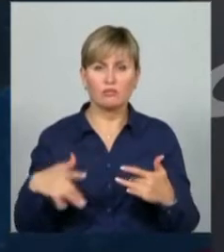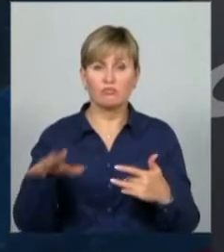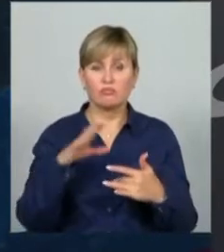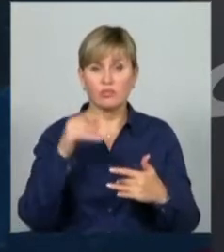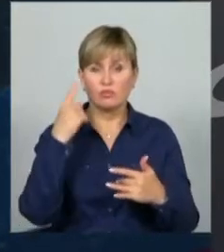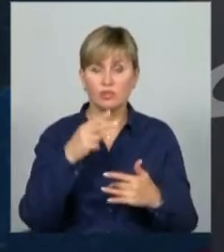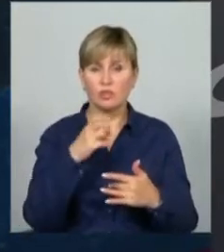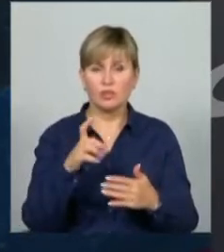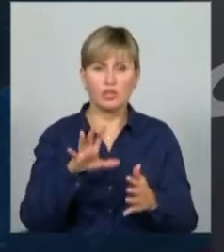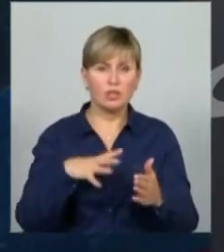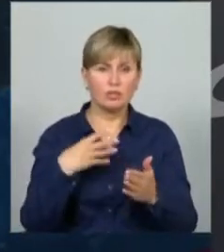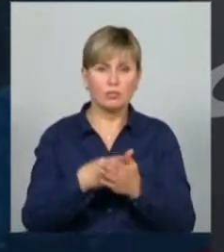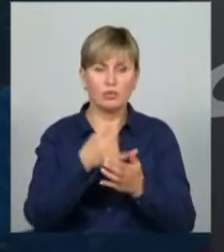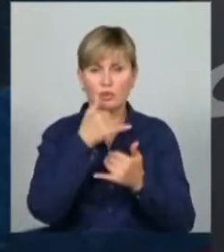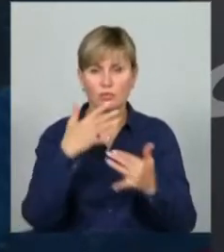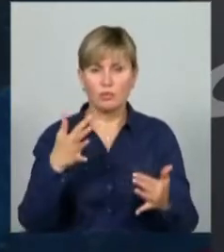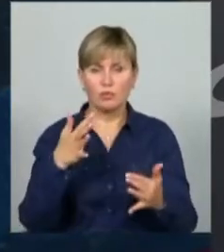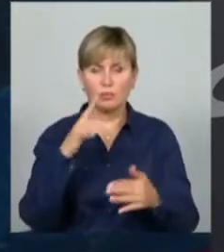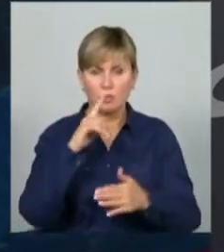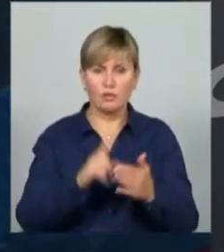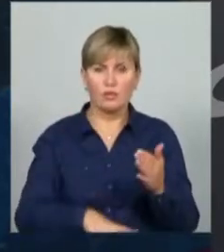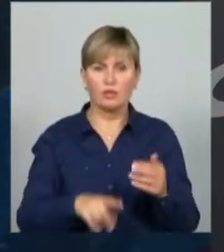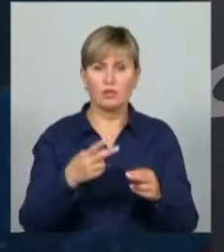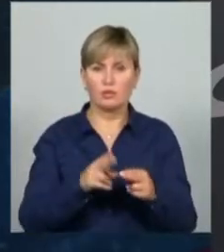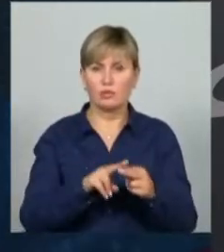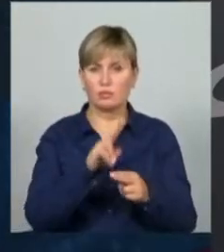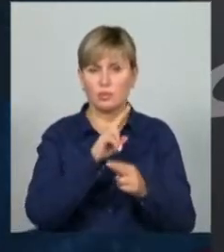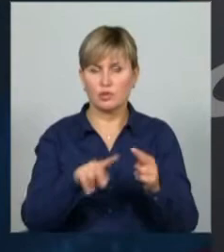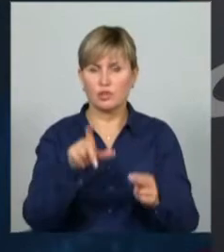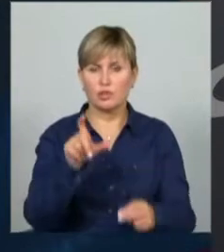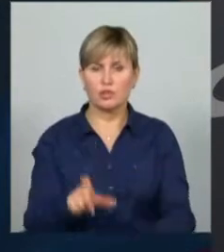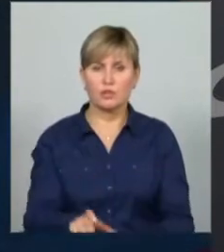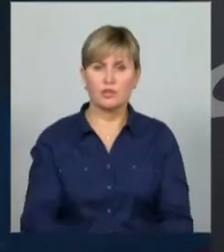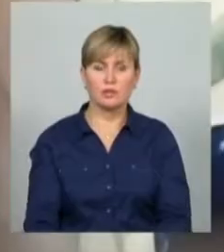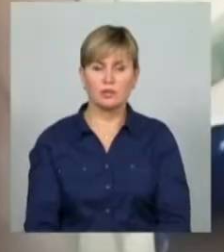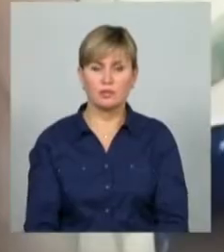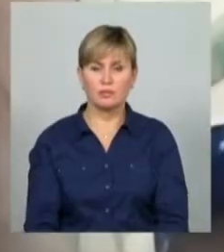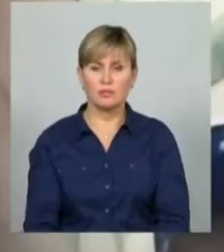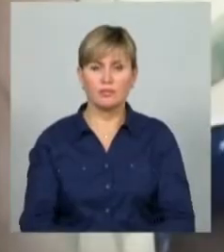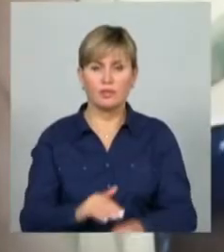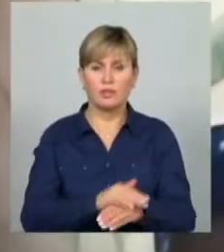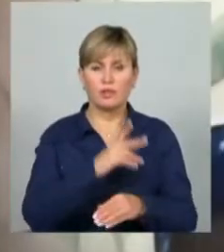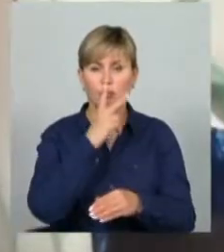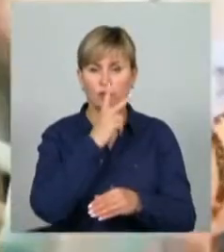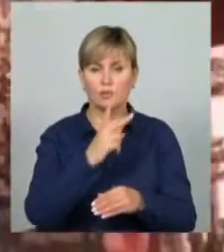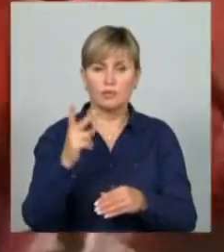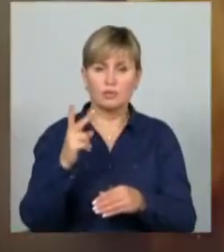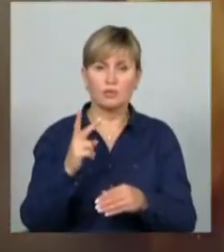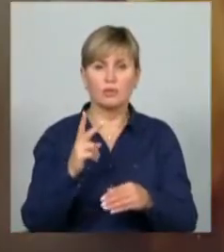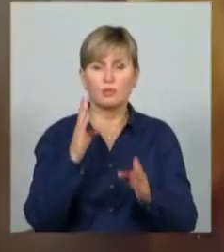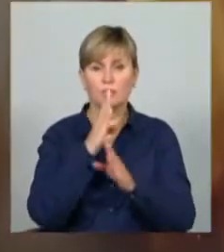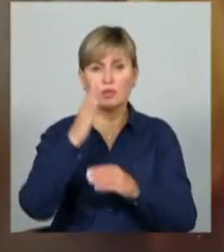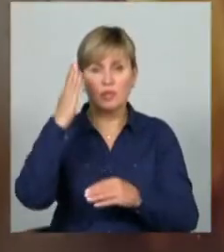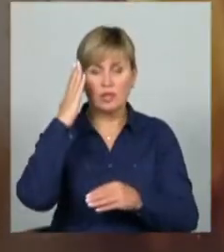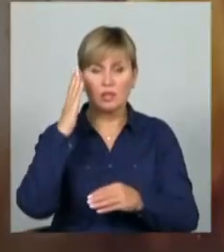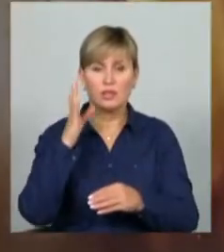творческому цеху до сих пор не могут смириться с невосполнимой утратой. Добрый взгляд, благородство, природный талант